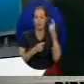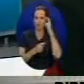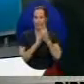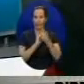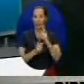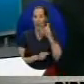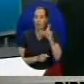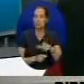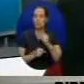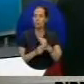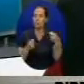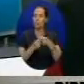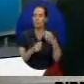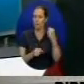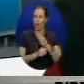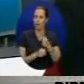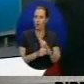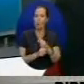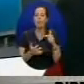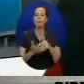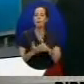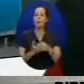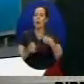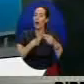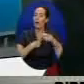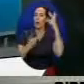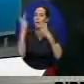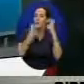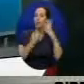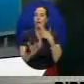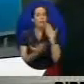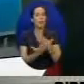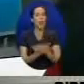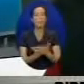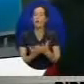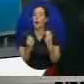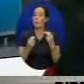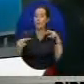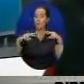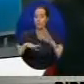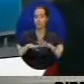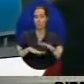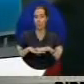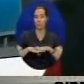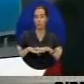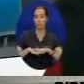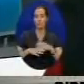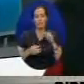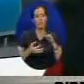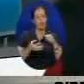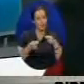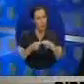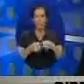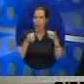אומרת, זה אנשים שיוצרים קשר עם מישהו בעבודה, כדי להחליף מידע, להתייעץ, בהמון היבטים מקצועיים. קשר אמיתי,